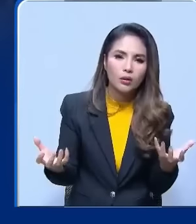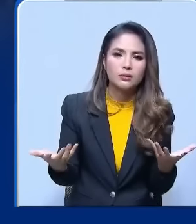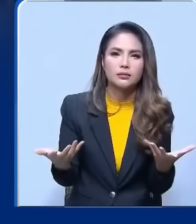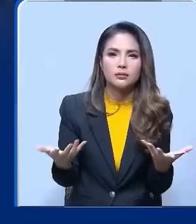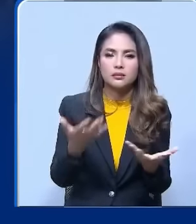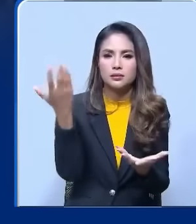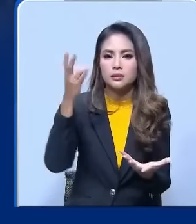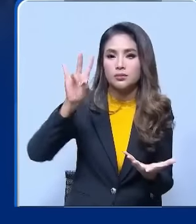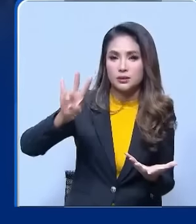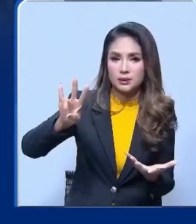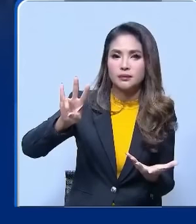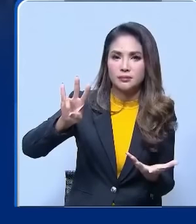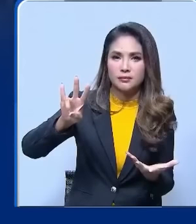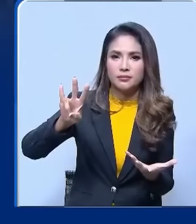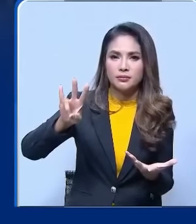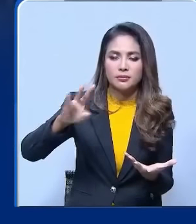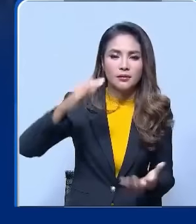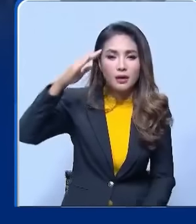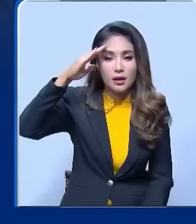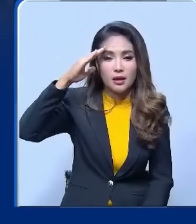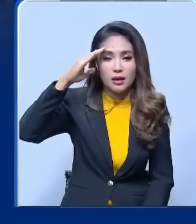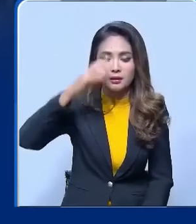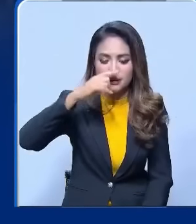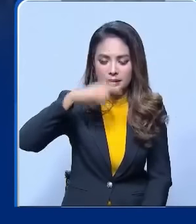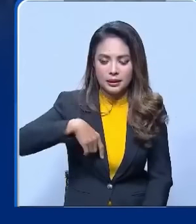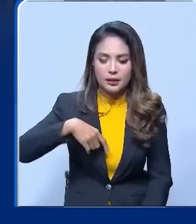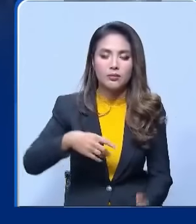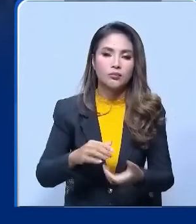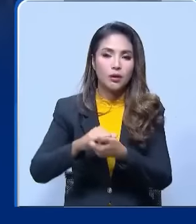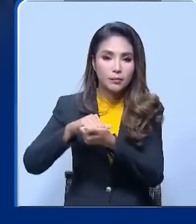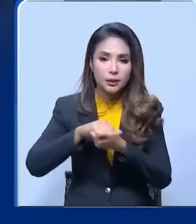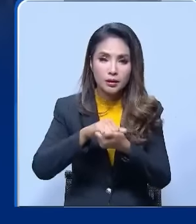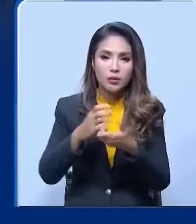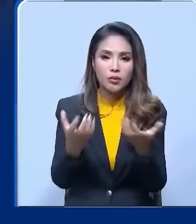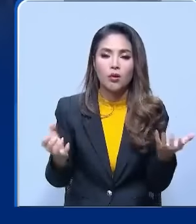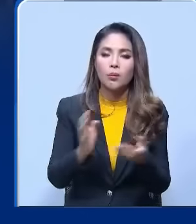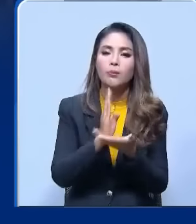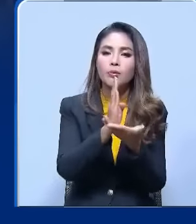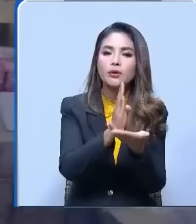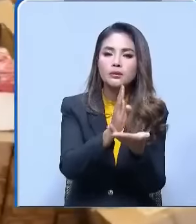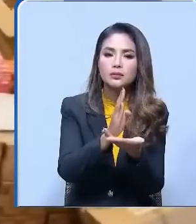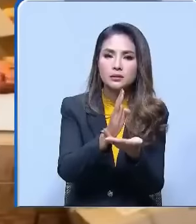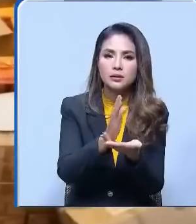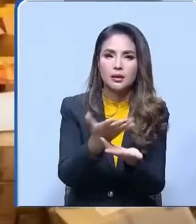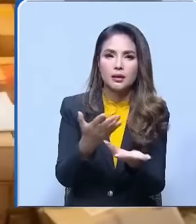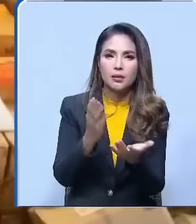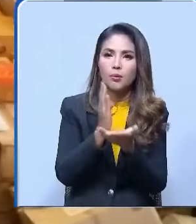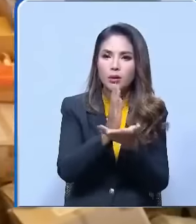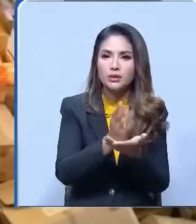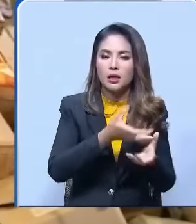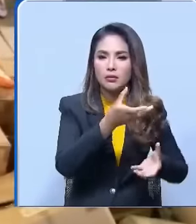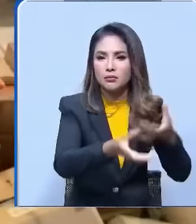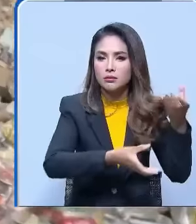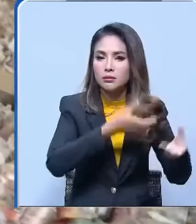กับเรื่องนี้ด้วยค่ะร่วมกับกองทัพไทยค่ะเปิดรับบริจาคสิ่งของอุปโภคบริโภคเพื่อช่วยเหลือบรรเทาความเดือดร้อนผู้ประสบอุท